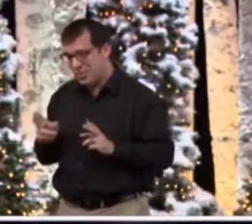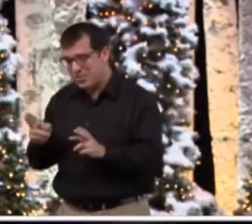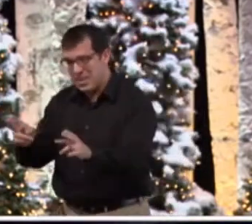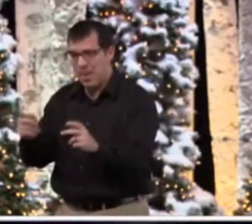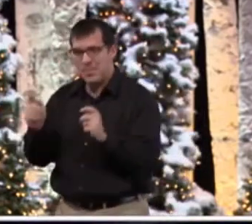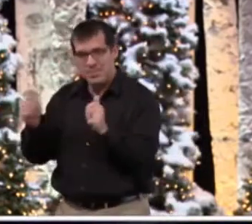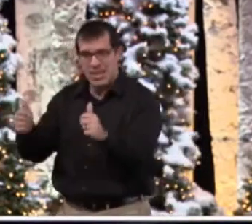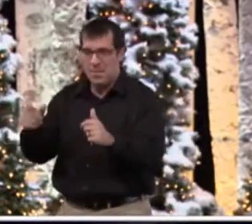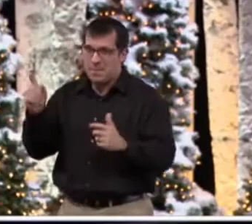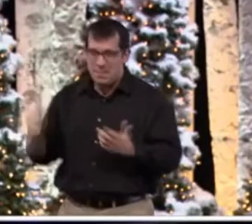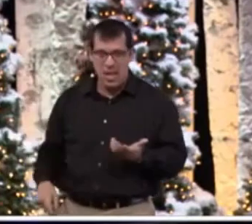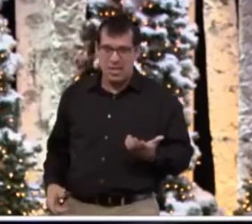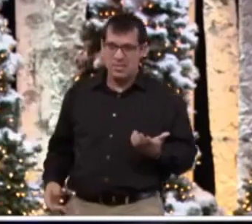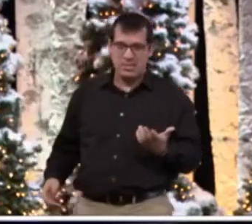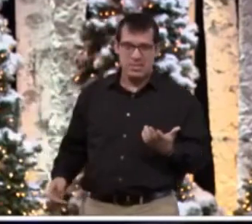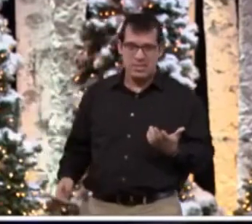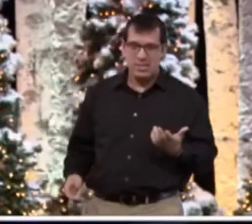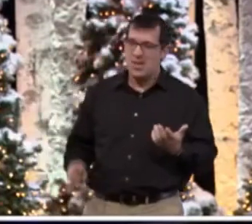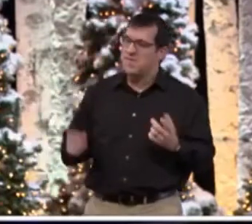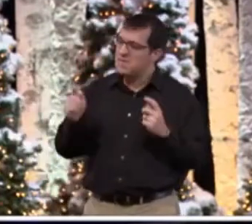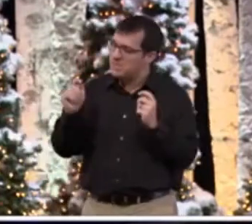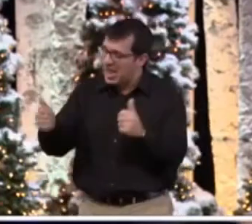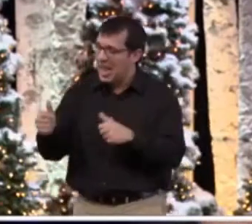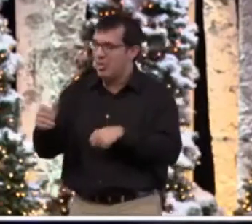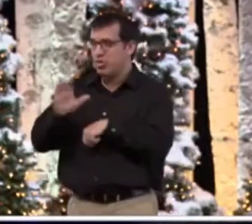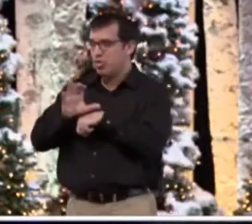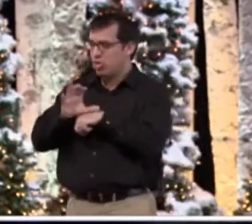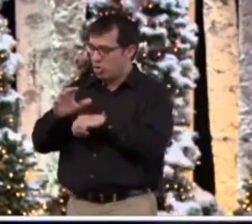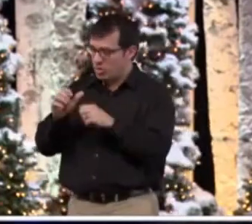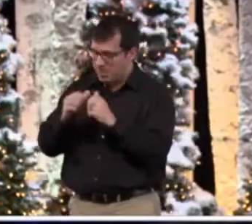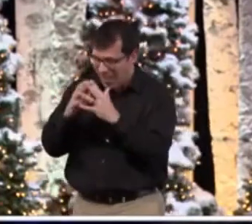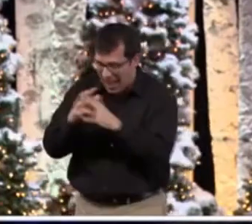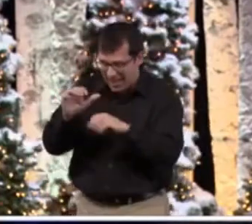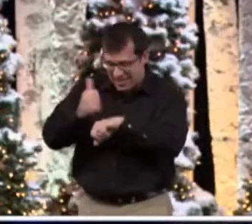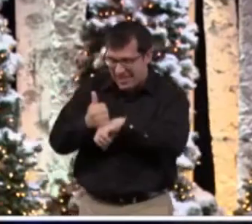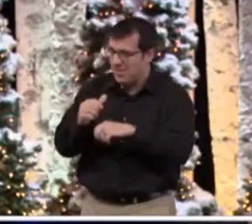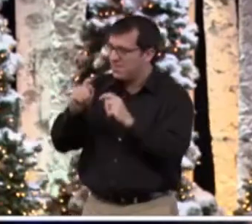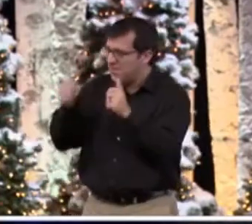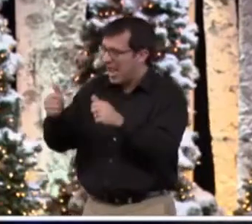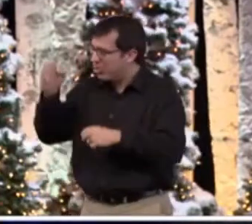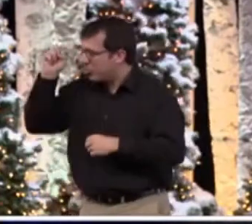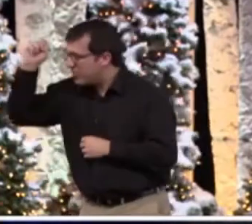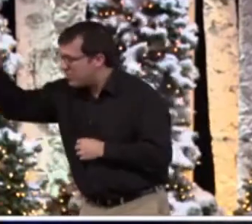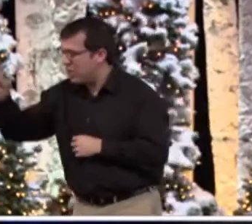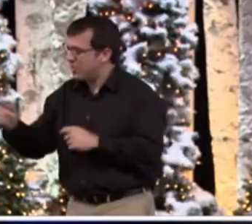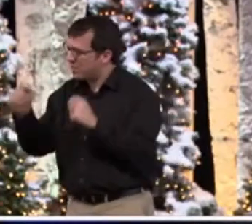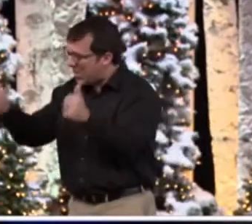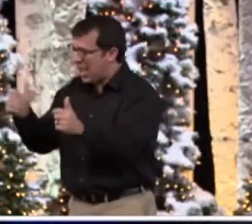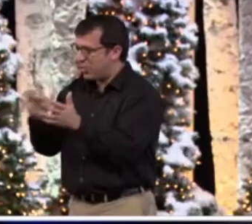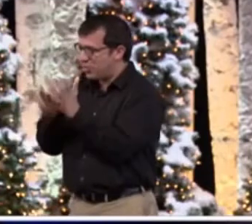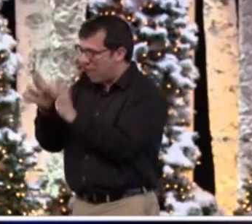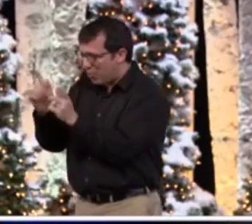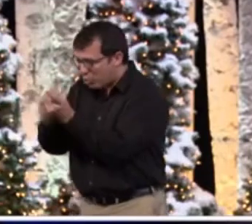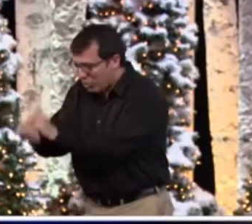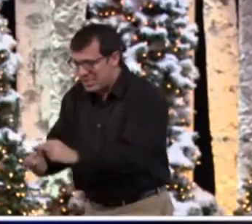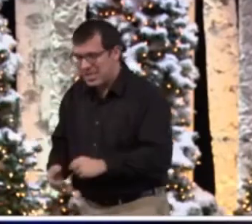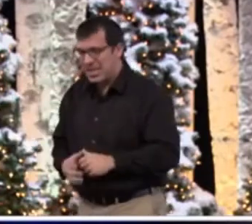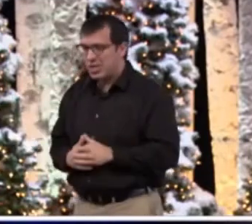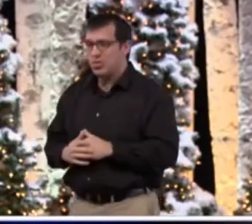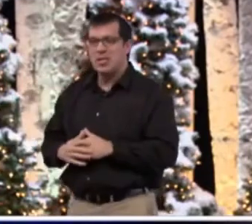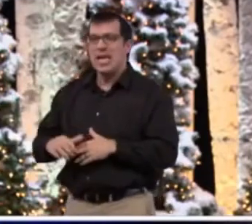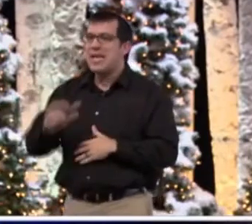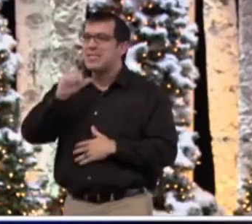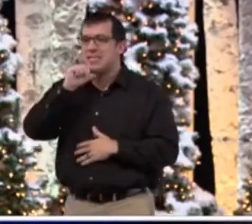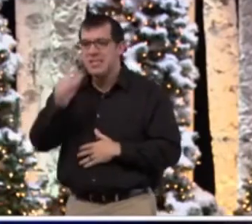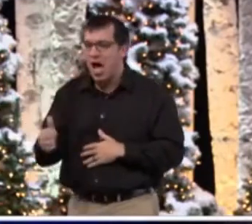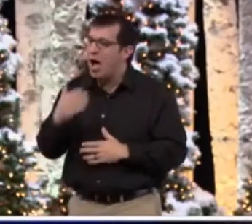छिटो गर्नुपर्नेछ। छिटो मण्डली स्थापना गर्नु, छिटो सुसमाचार सुनाउनु, छिटो बाइबल अनुवाद गर्नु। यदि म मर्नु